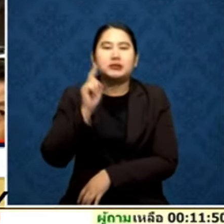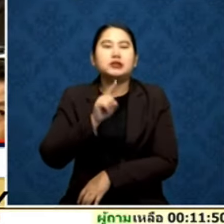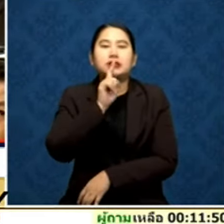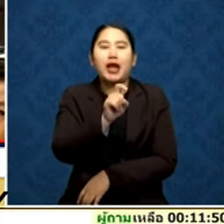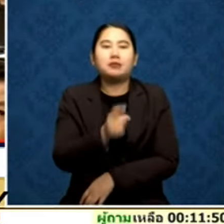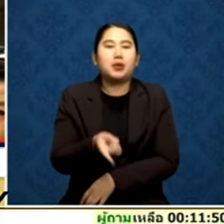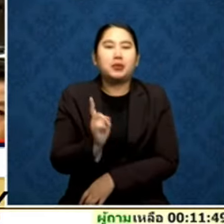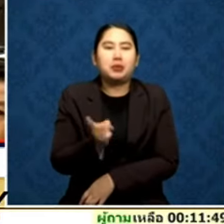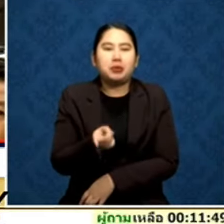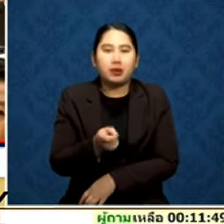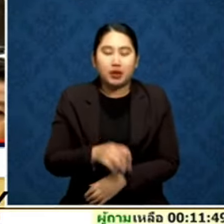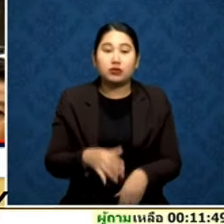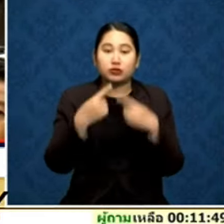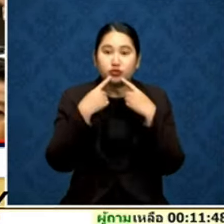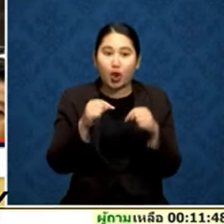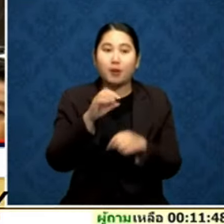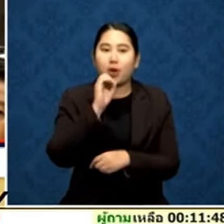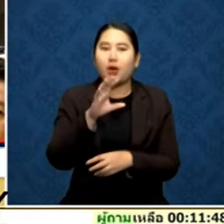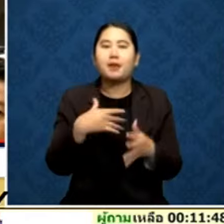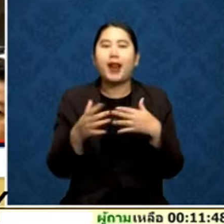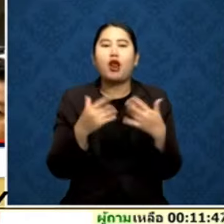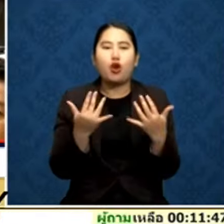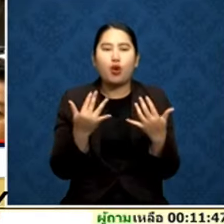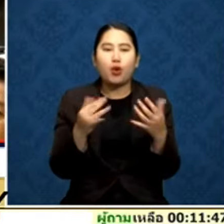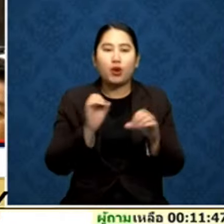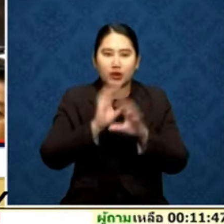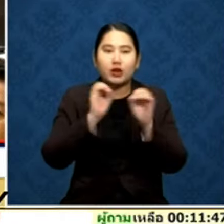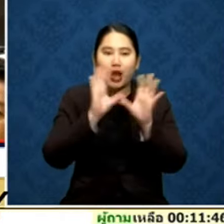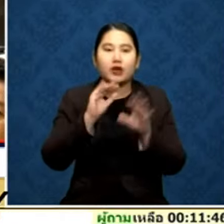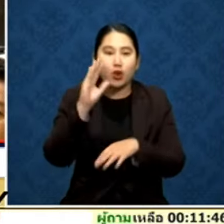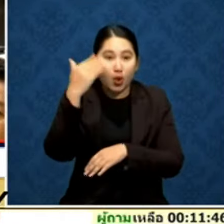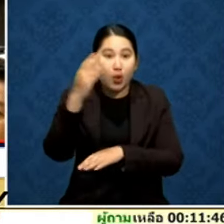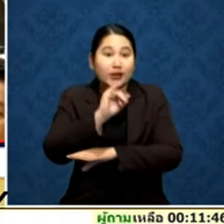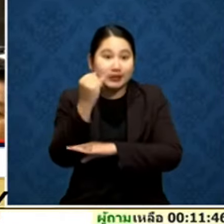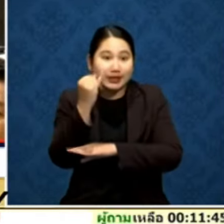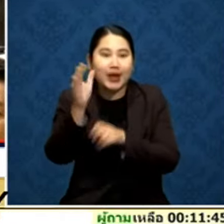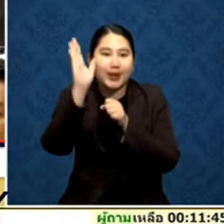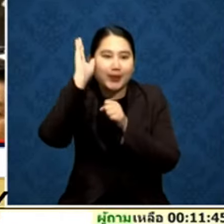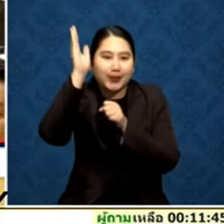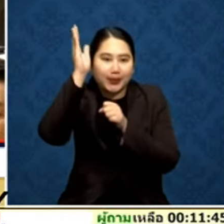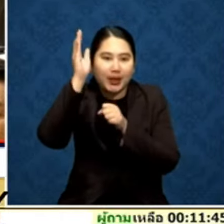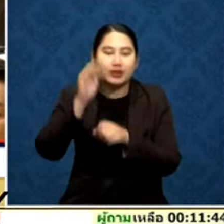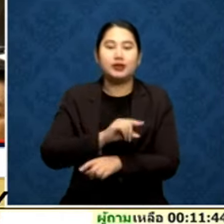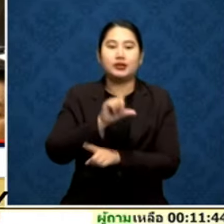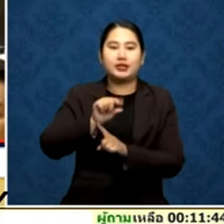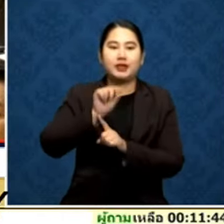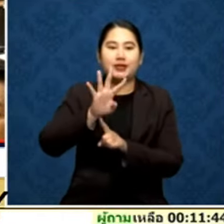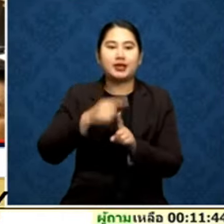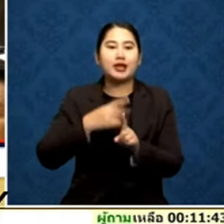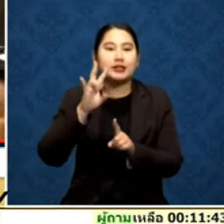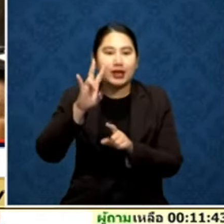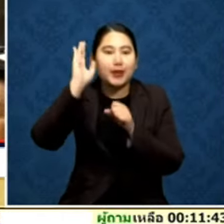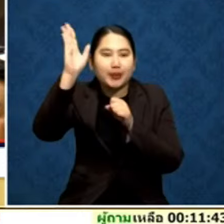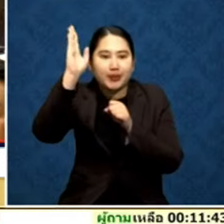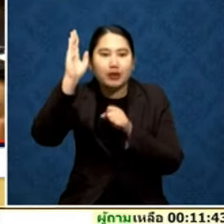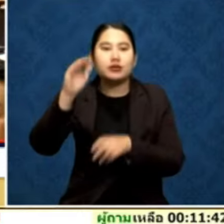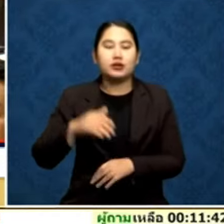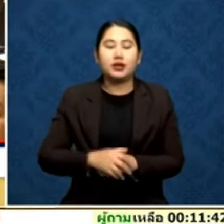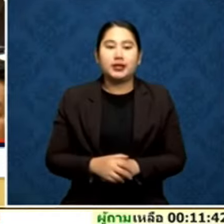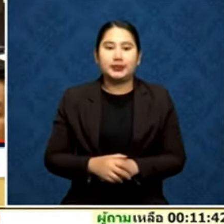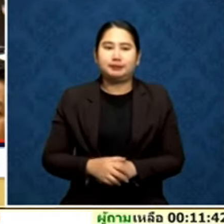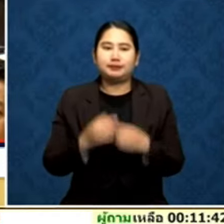ะท่านก็คงจะตอบว่าเดี๋ยวรอความชัดเจนก่อนเดี๋ยวรอแถลงวันจันทร์เดี๋ยวรอแถลงวันที่24กรกฎาคมอย่างเป็นทางการก็อาจจ